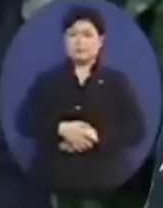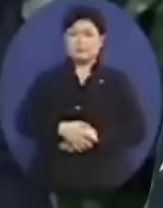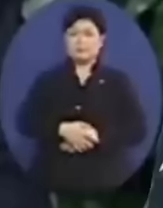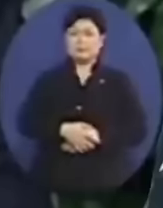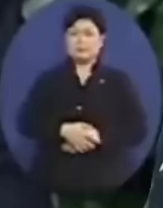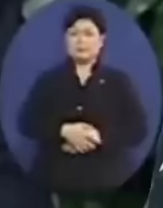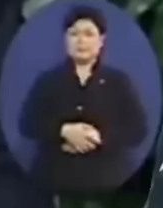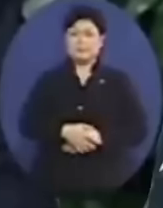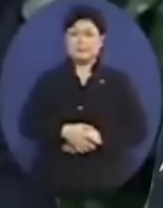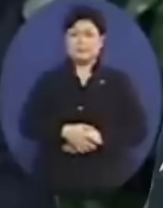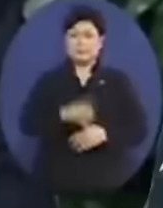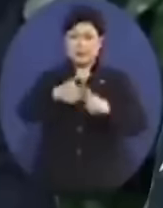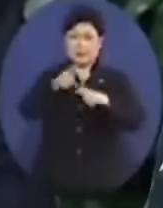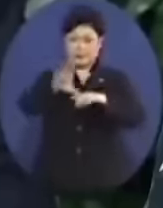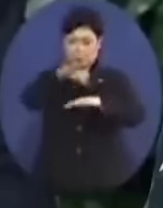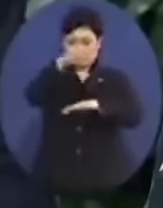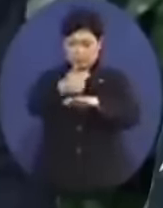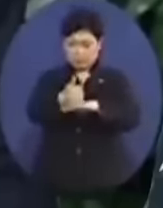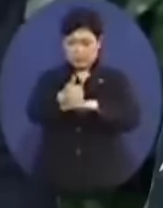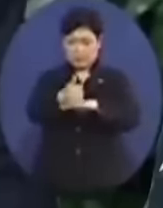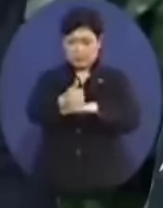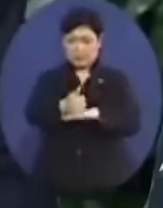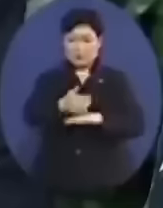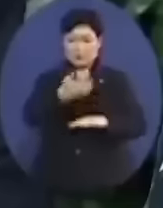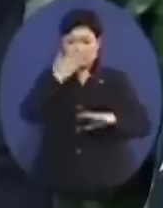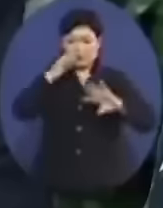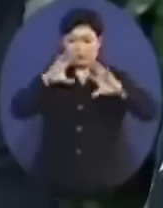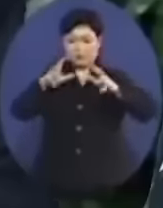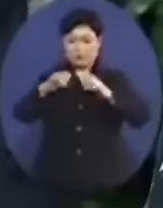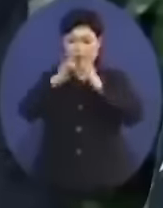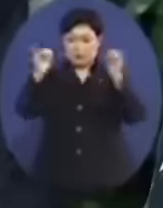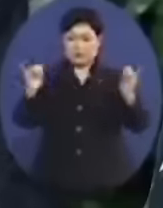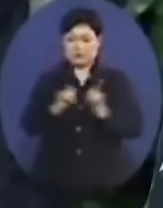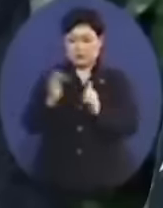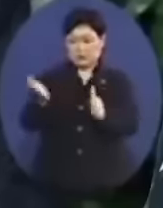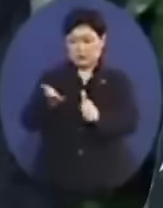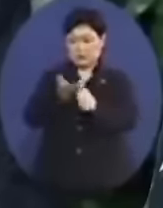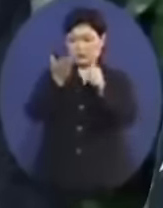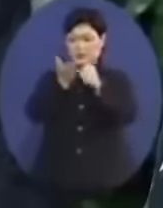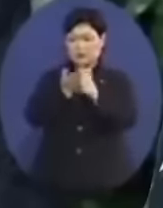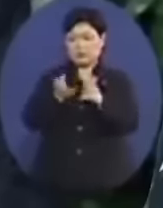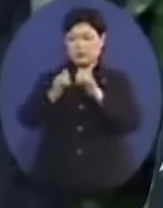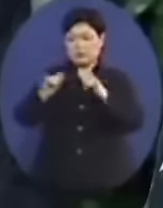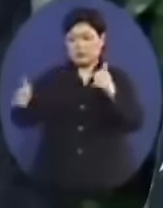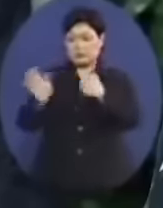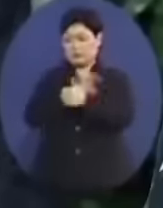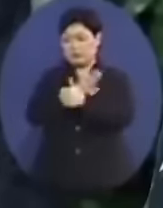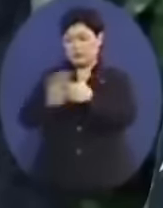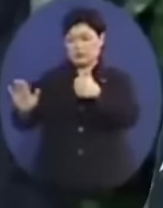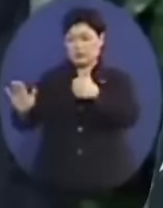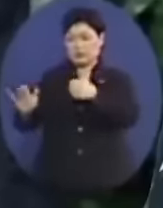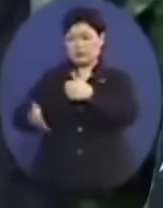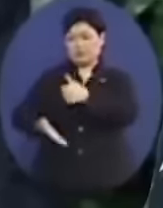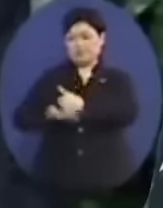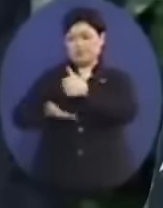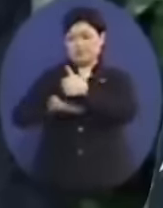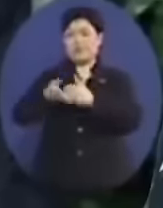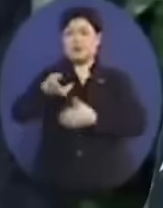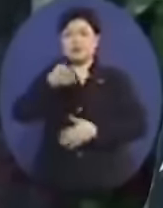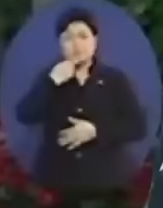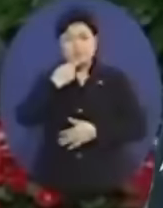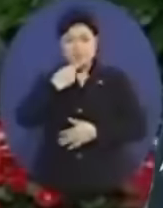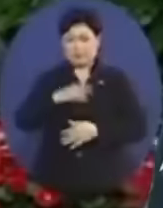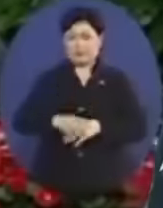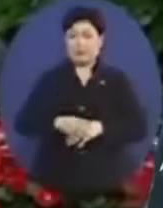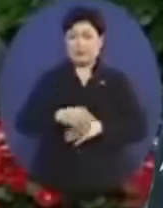그리고 예수 그리스도는 유대 사회에서 자라면서 인간들의 대접을 받지 못했습니다 유대교의 제도와